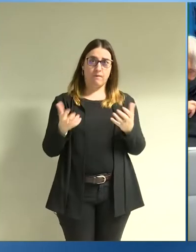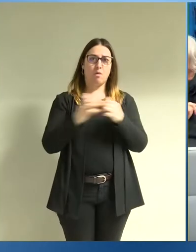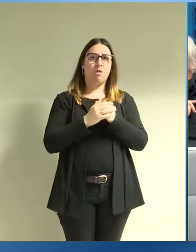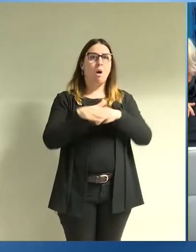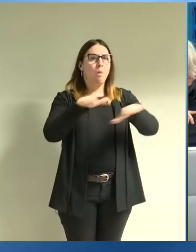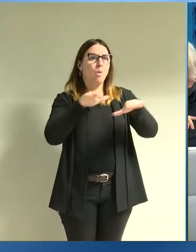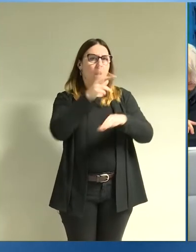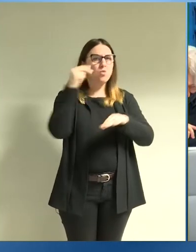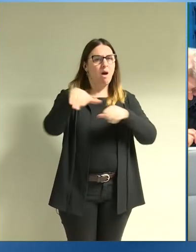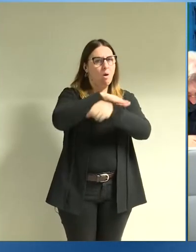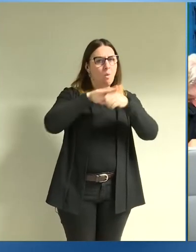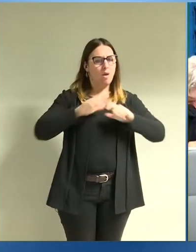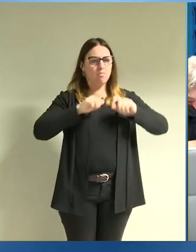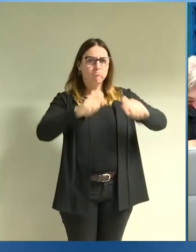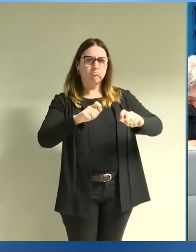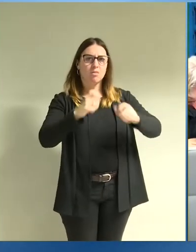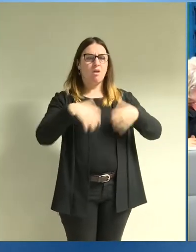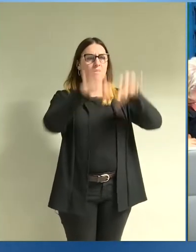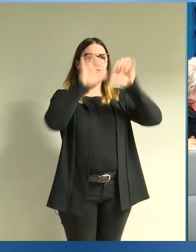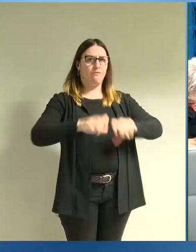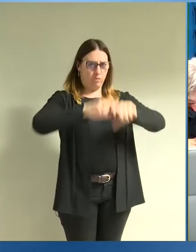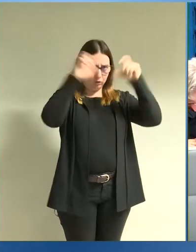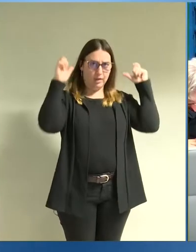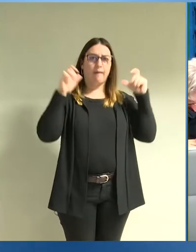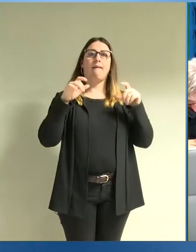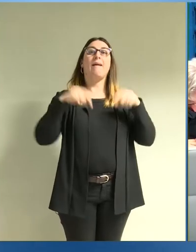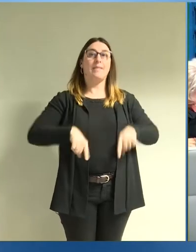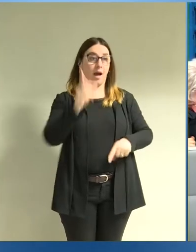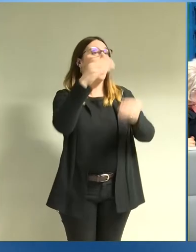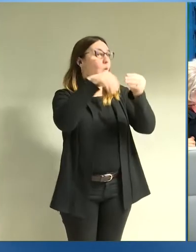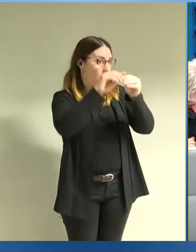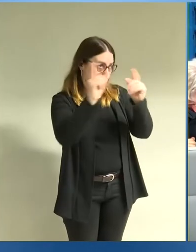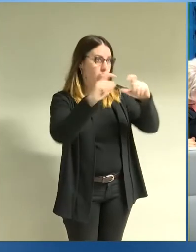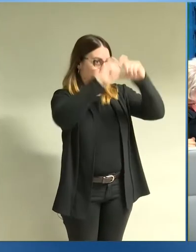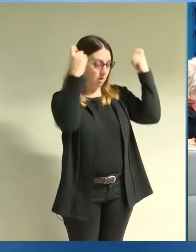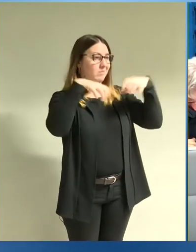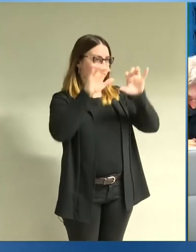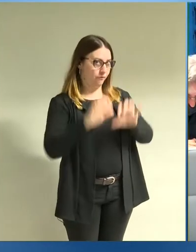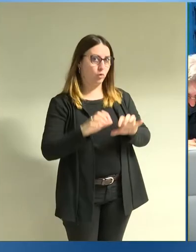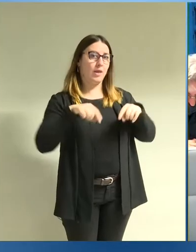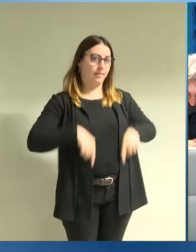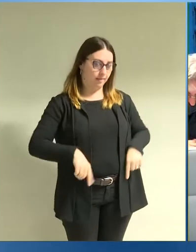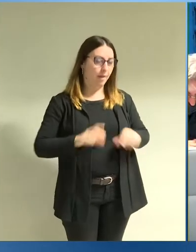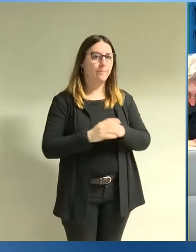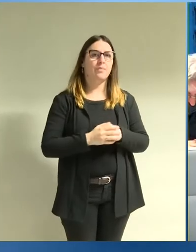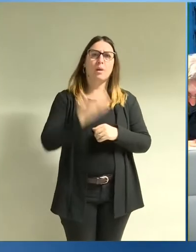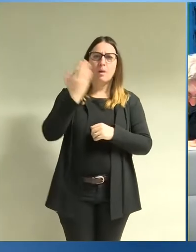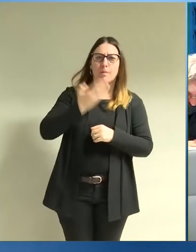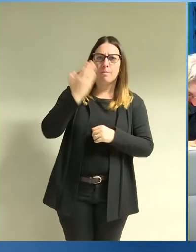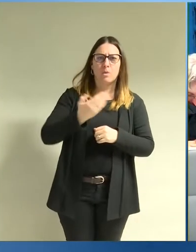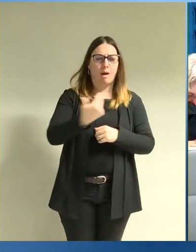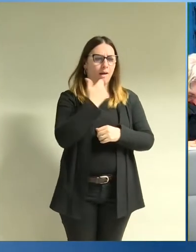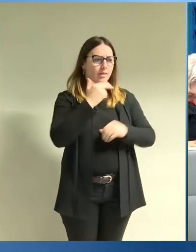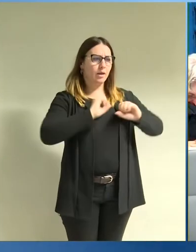moyens humains avec un statut de fonctionnaire d'état donc voilà on ajoute avec un statut de fonctionnaire d'état nécessaires pour garantir la qualité